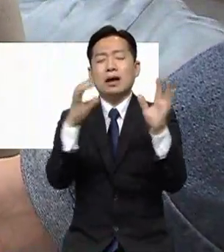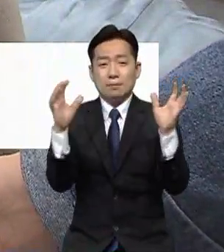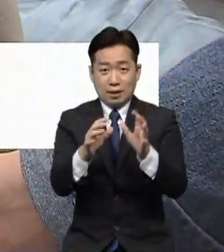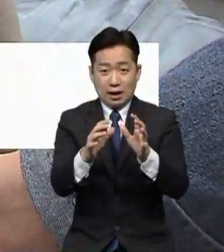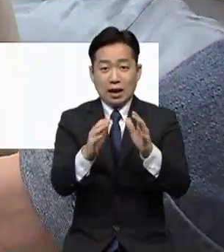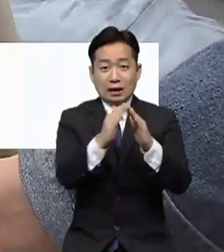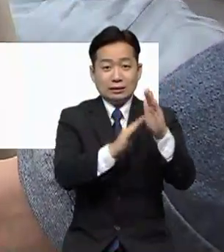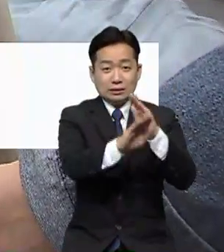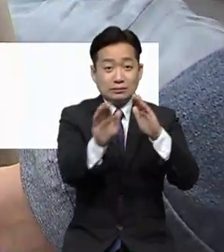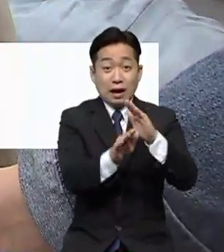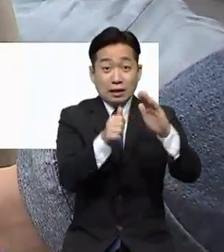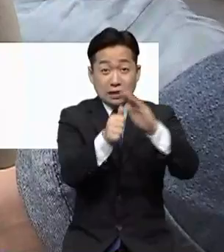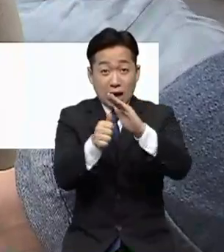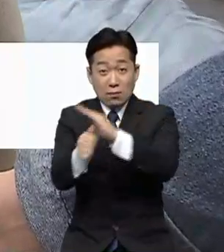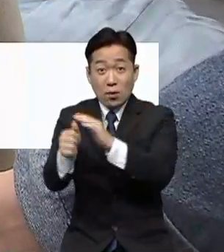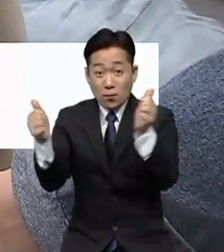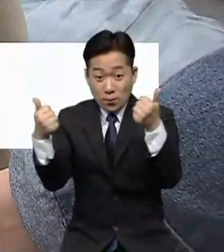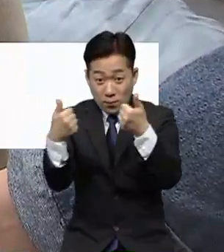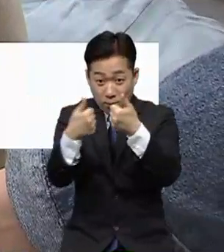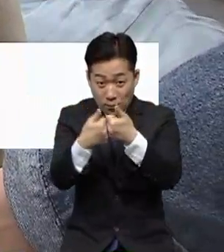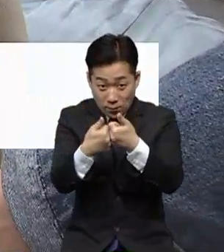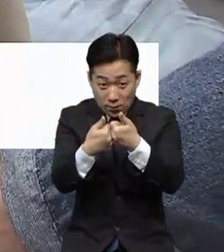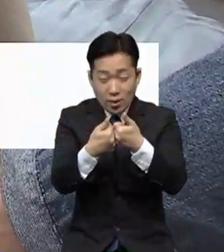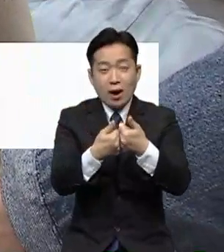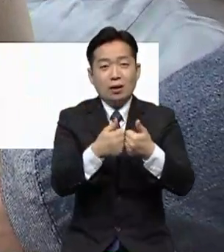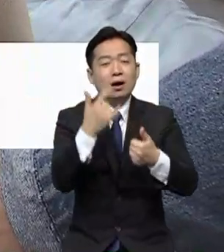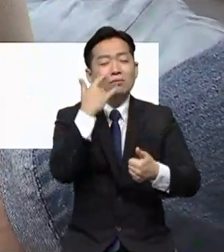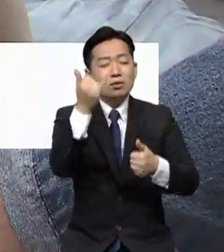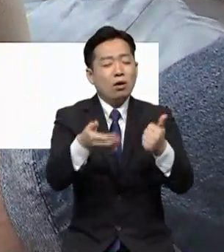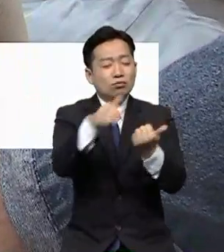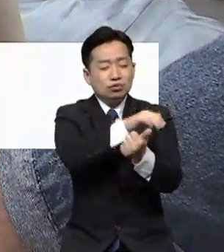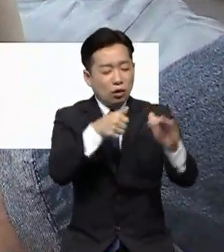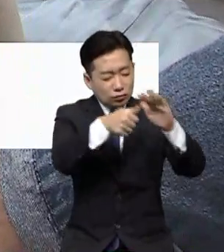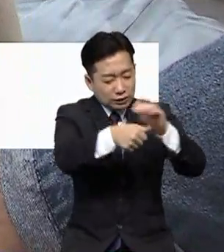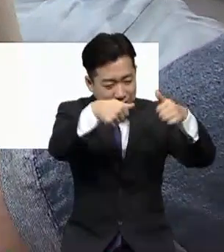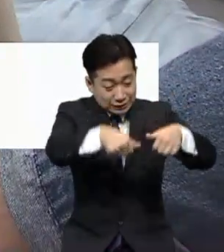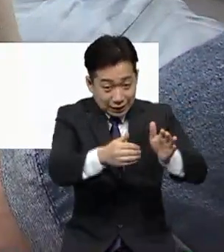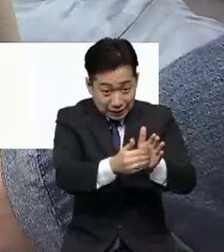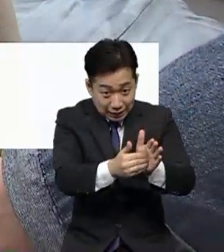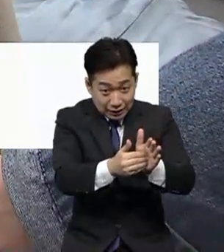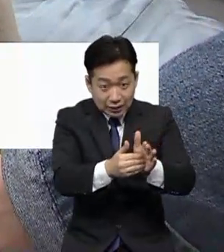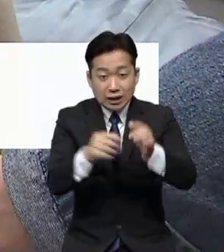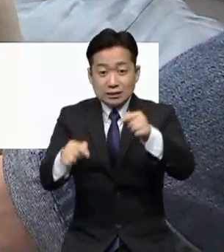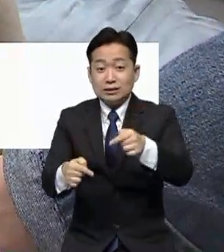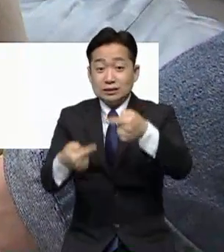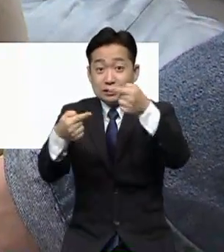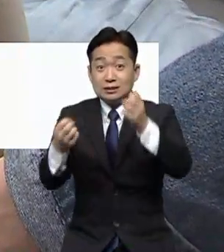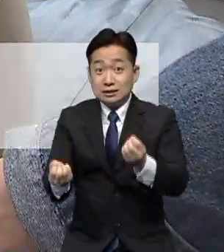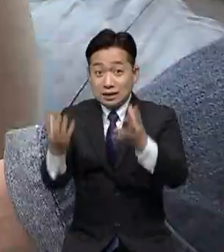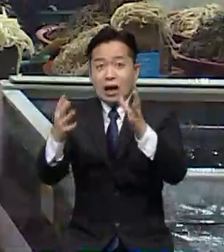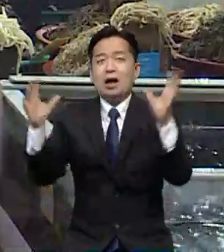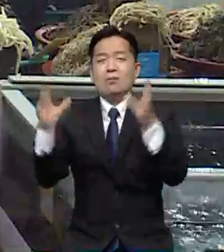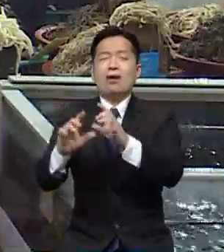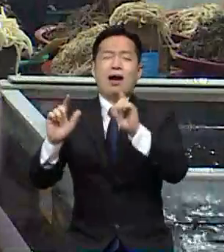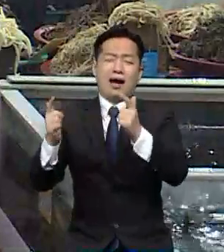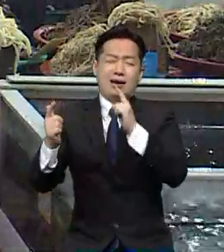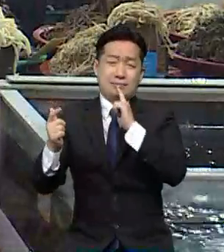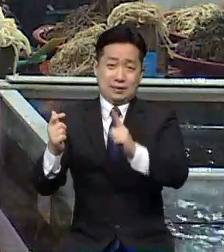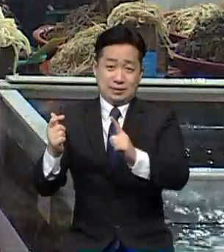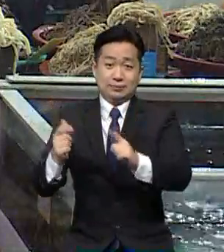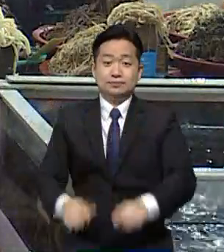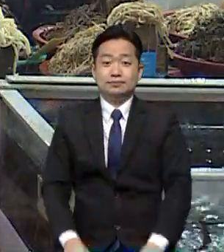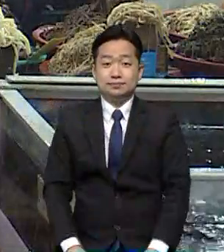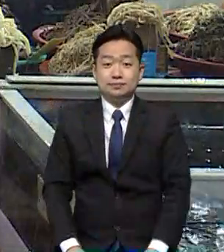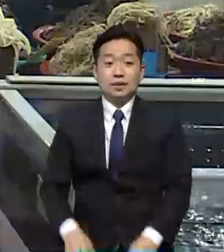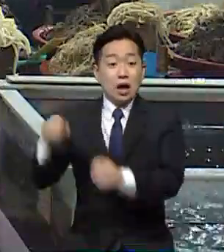가정의 대표만 만나서 성묘하고 설 당일에는 같이 모이지 않기로 했습니다. 설을